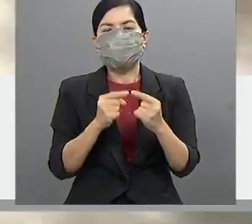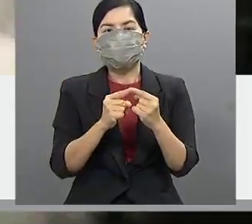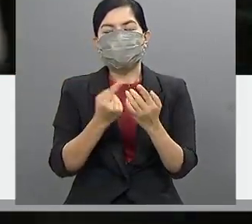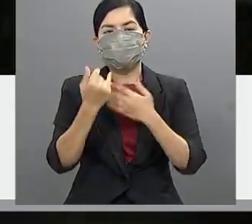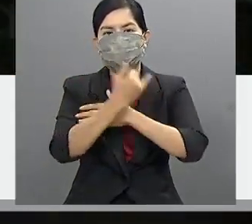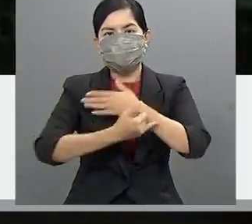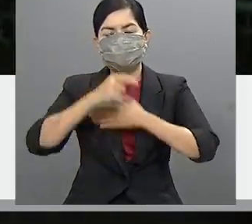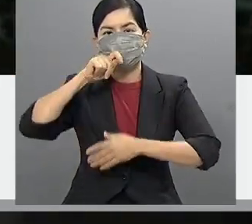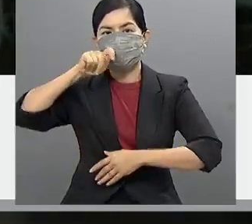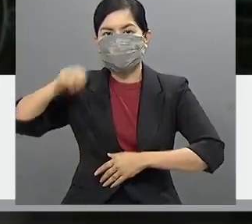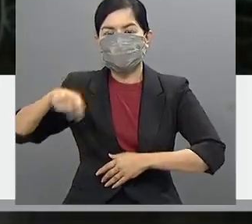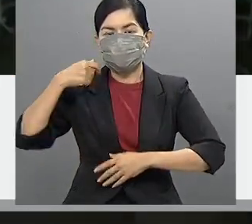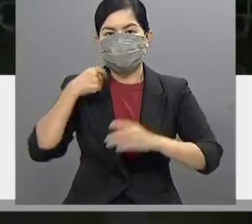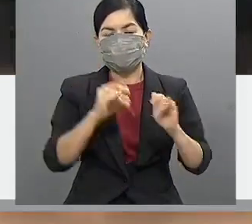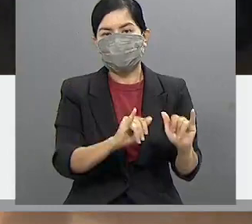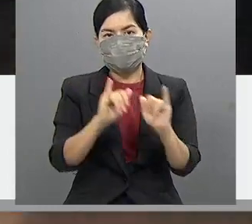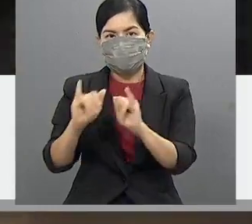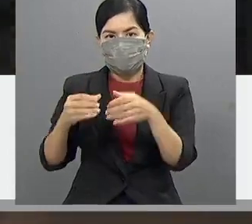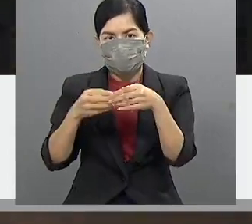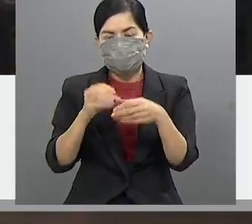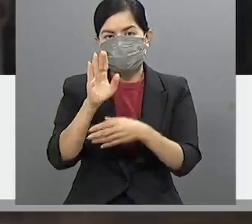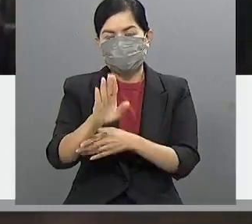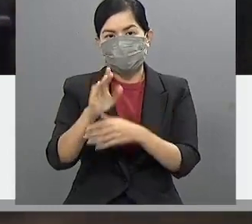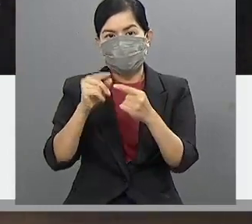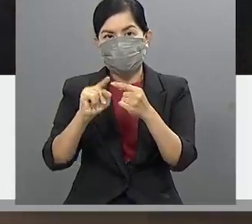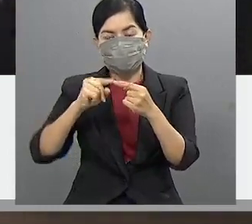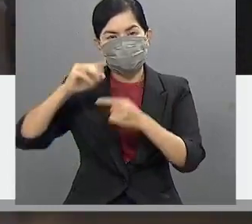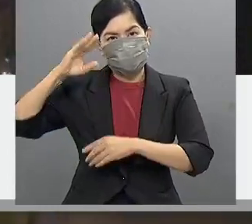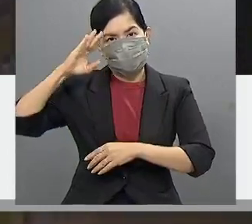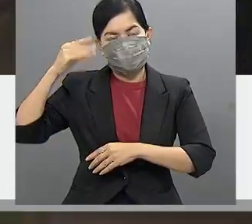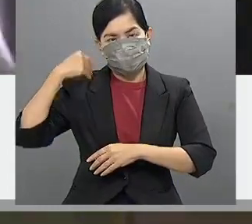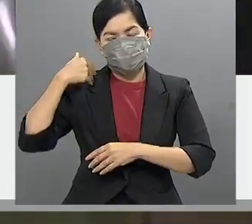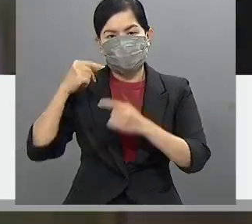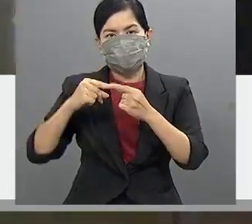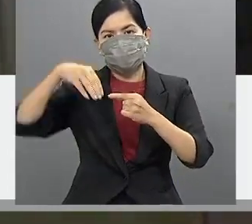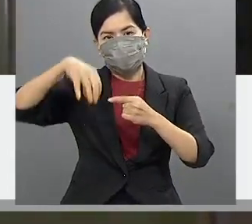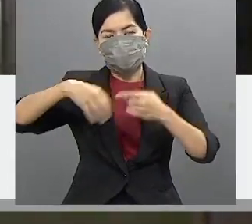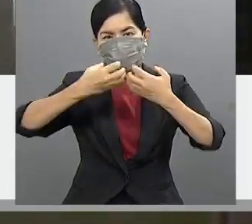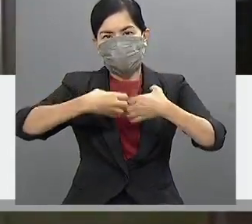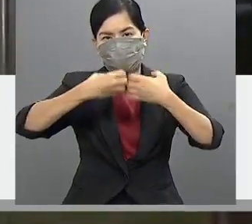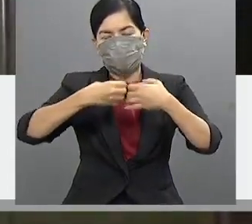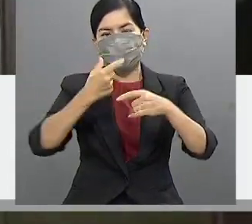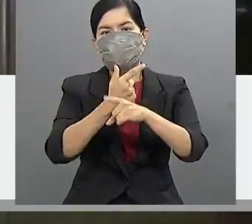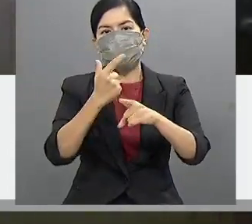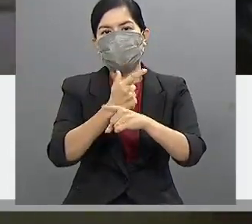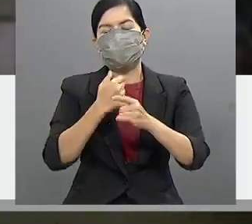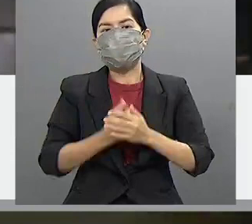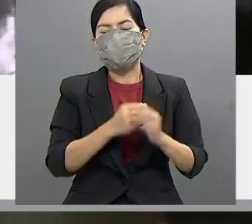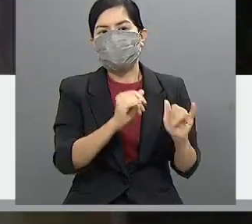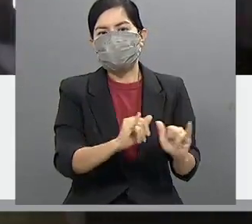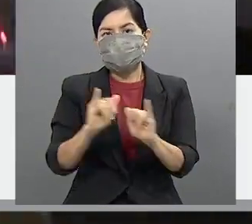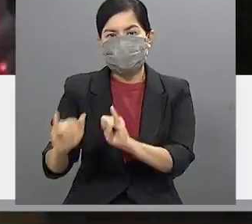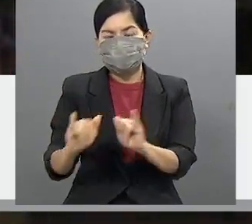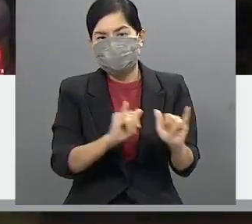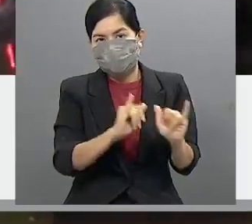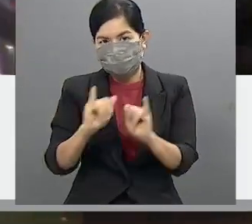อพยพทหารกองพันอาซอฟที่บาดเจ็บออกจากโรงงานเหล็กอาซอฟสตาลในมาริโอโปค่ะการอพยพครั้งนี้เกิดขึ้นหลังจากรัสเซียเจรจา